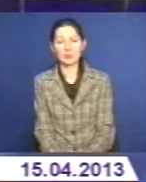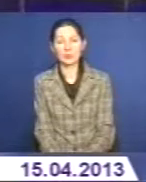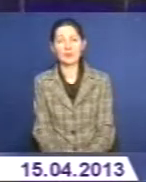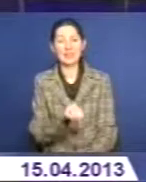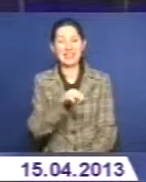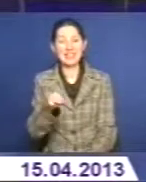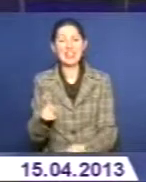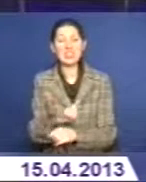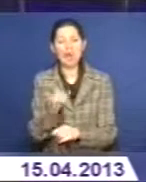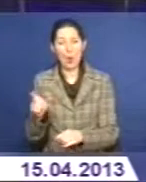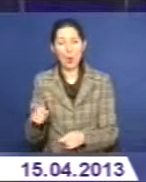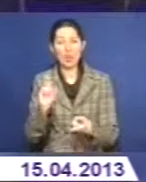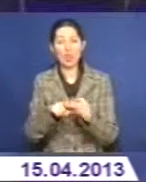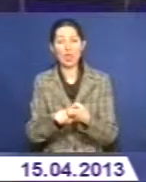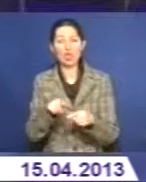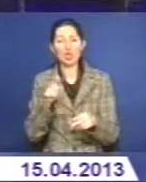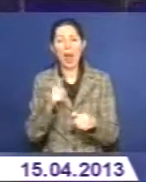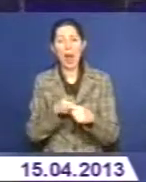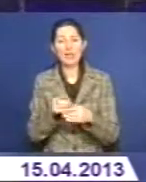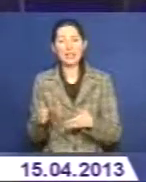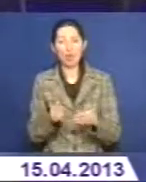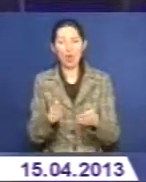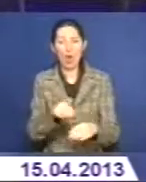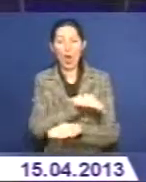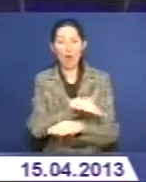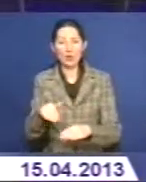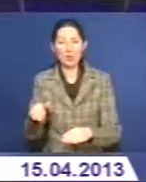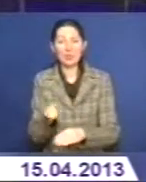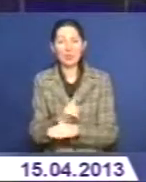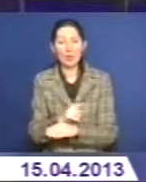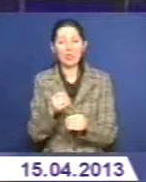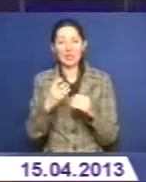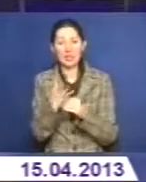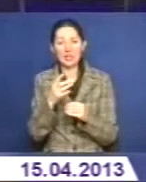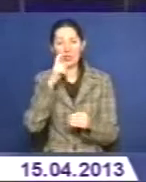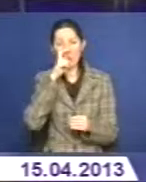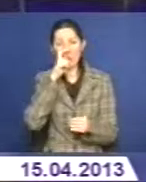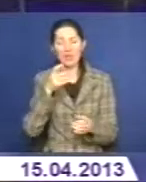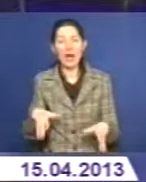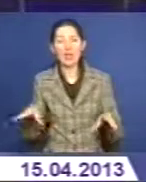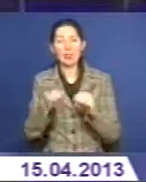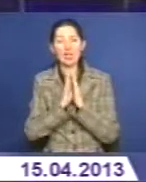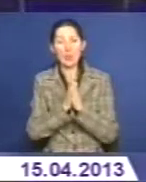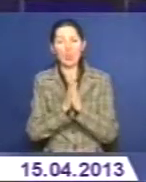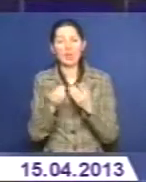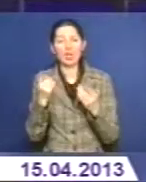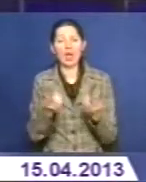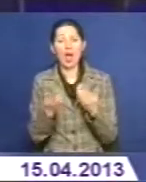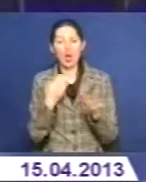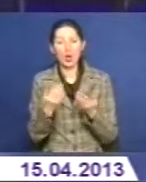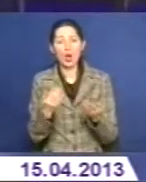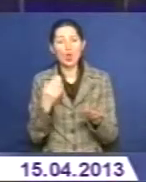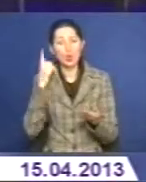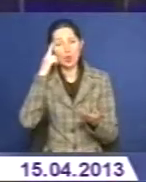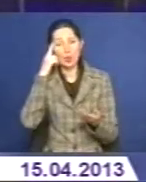Тисячі тернополян доєдналися до хресної дороги вулицями Тернополя 14 квітня. Спільна молитва та роздуми про життя і смерть